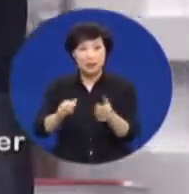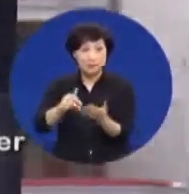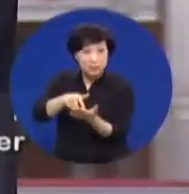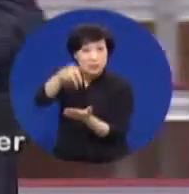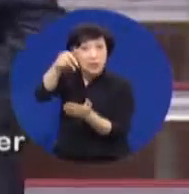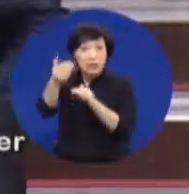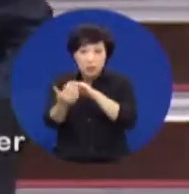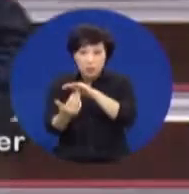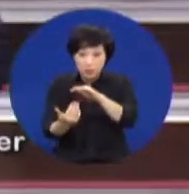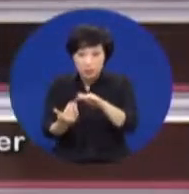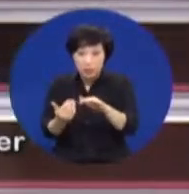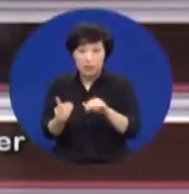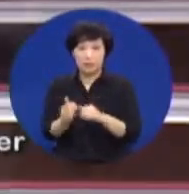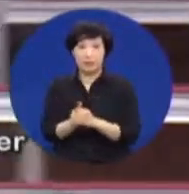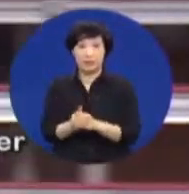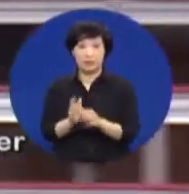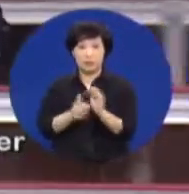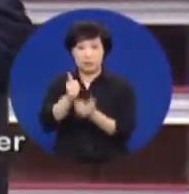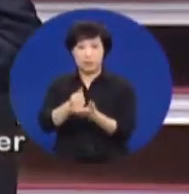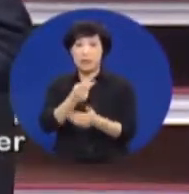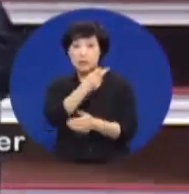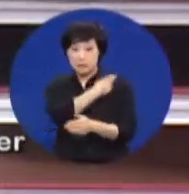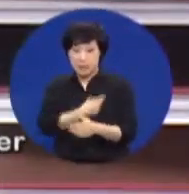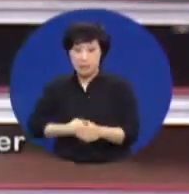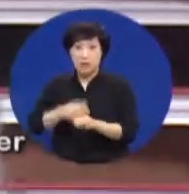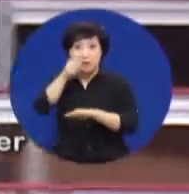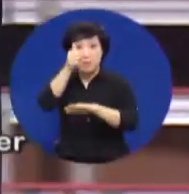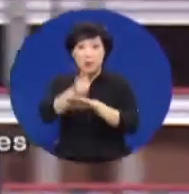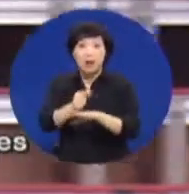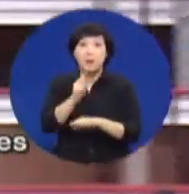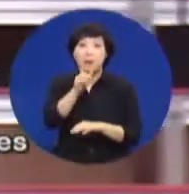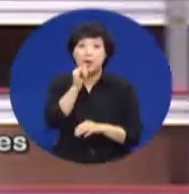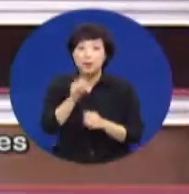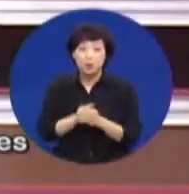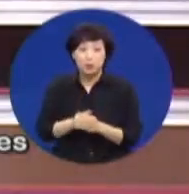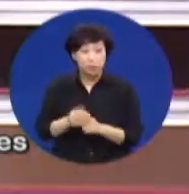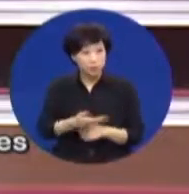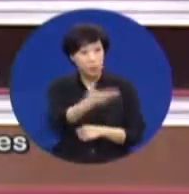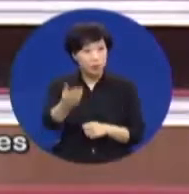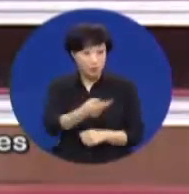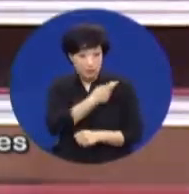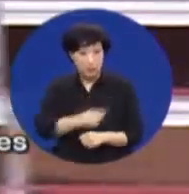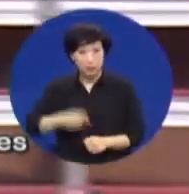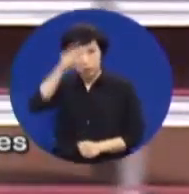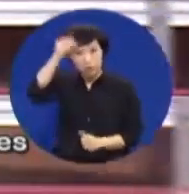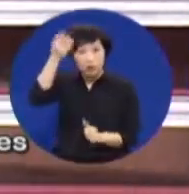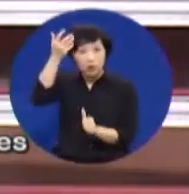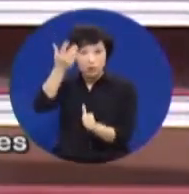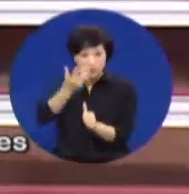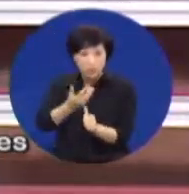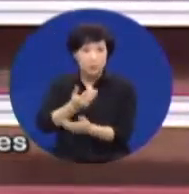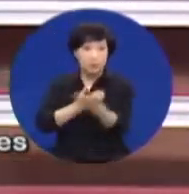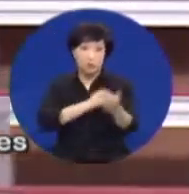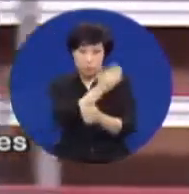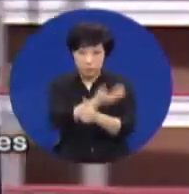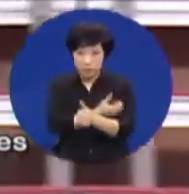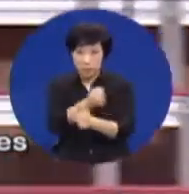때 제자들에게 마지막 말씀이 성령이 임하심은 권능을 받고 예루살렘과